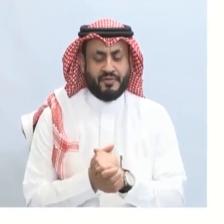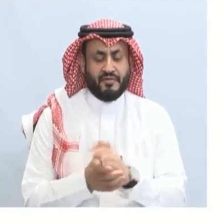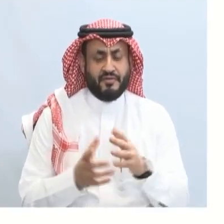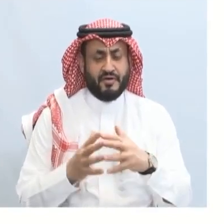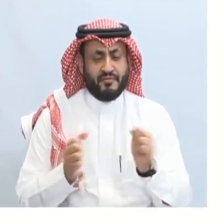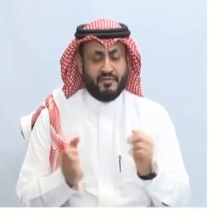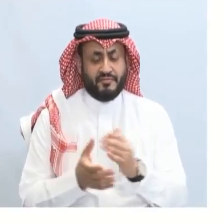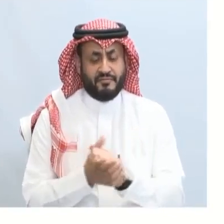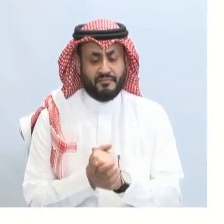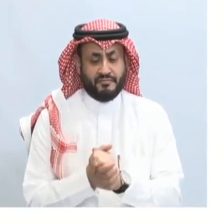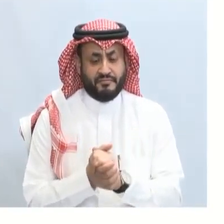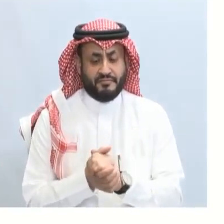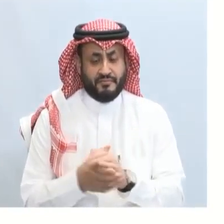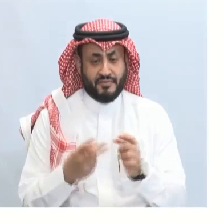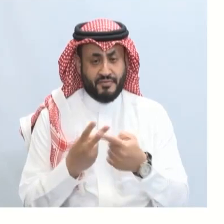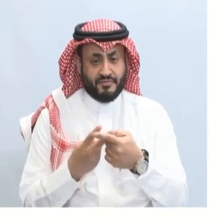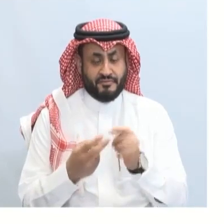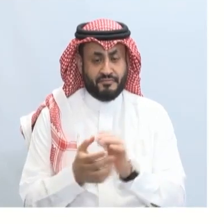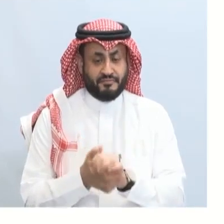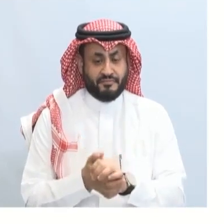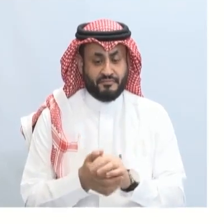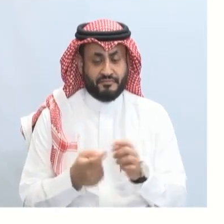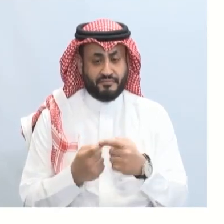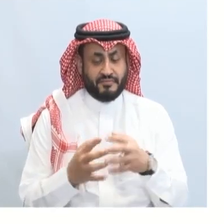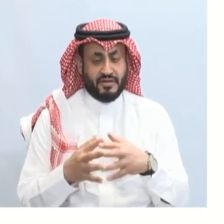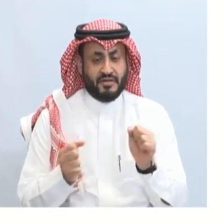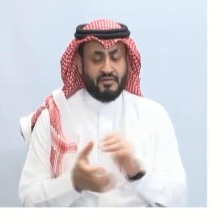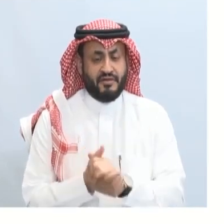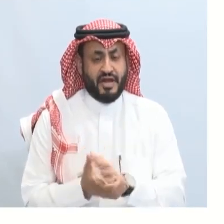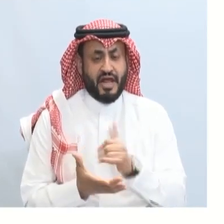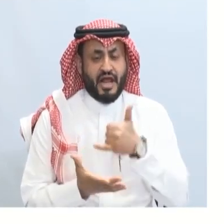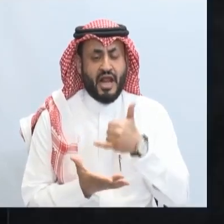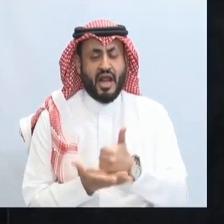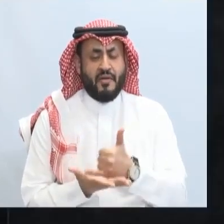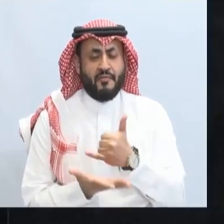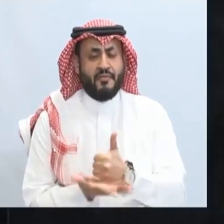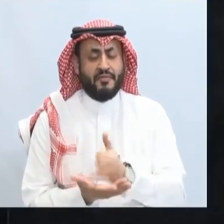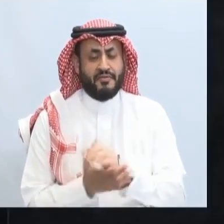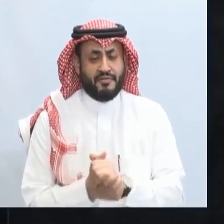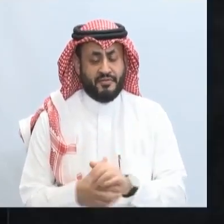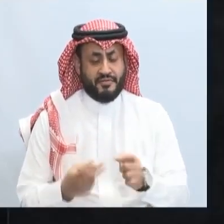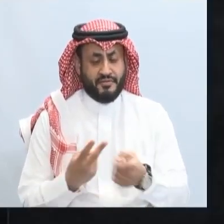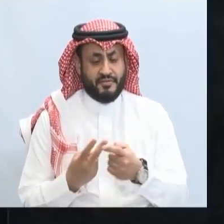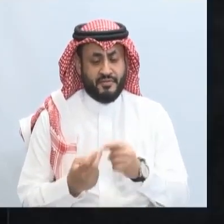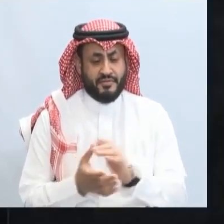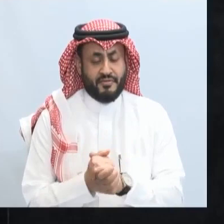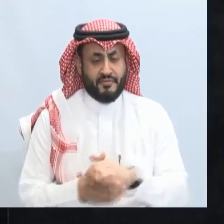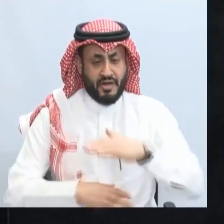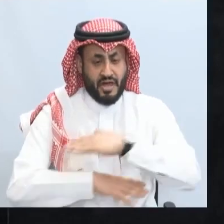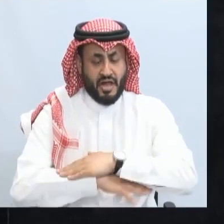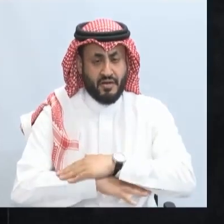اليوم لدينا مفهومان المفهوم الاول المسؤوليه المفهوم الثاني